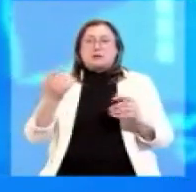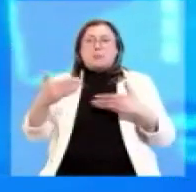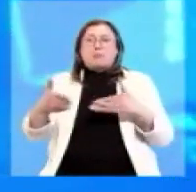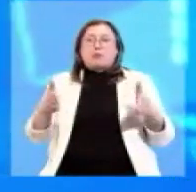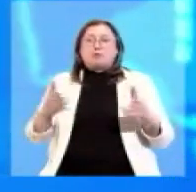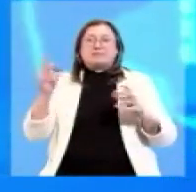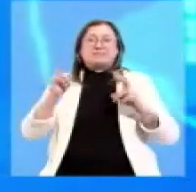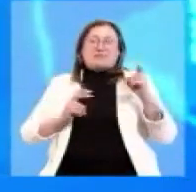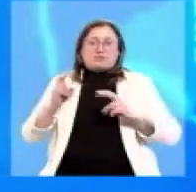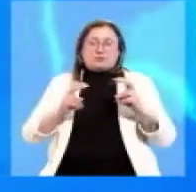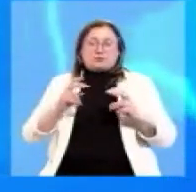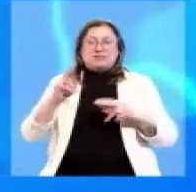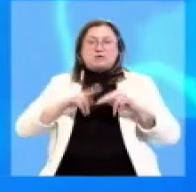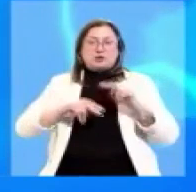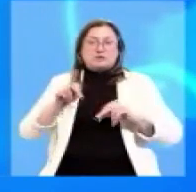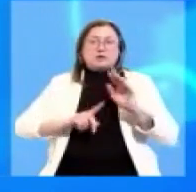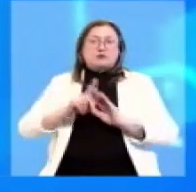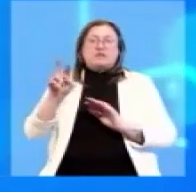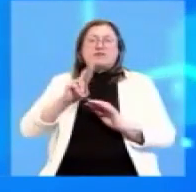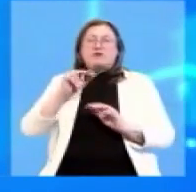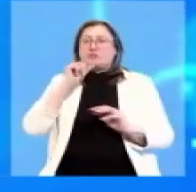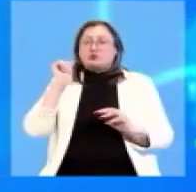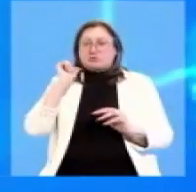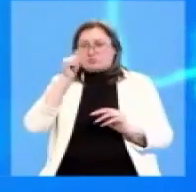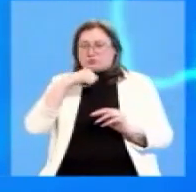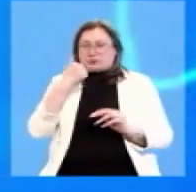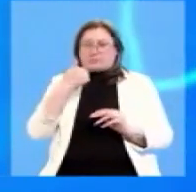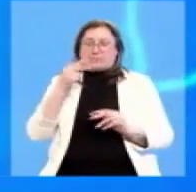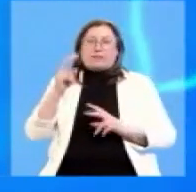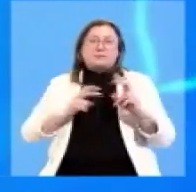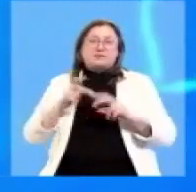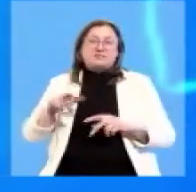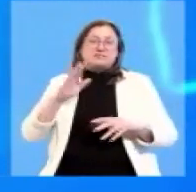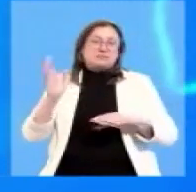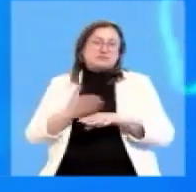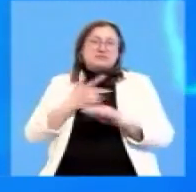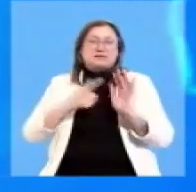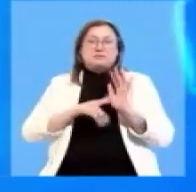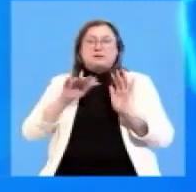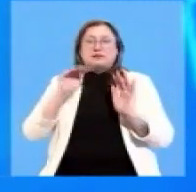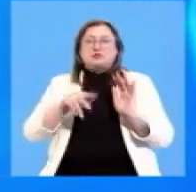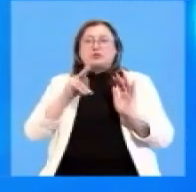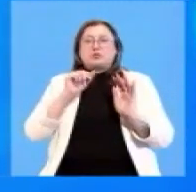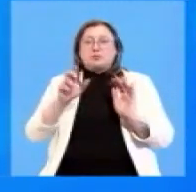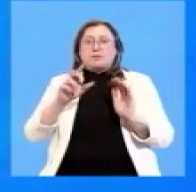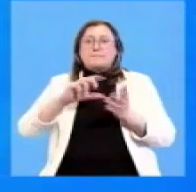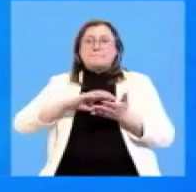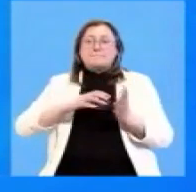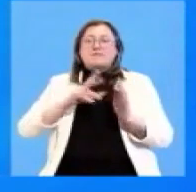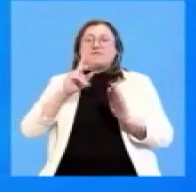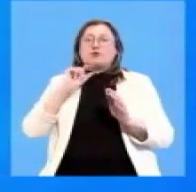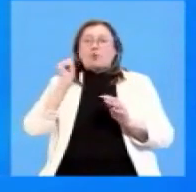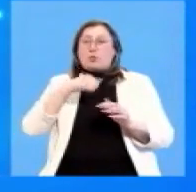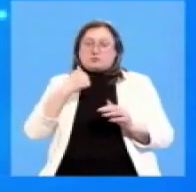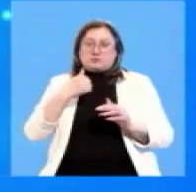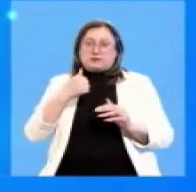завода. Строительство объекта началось в январе прошлого года. Производительность завода 75 тысяч кубических метров газоблока